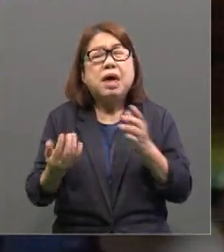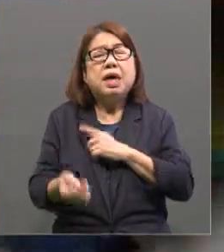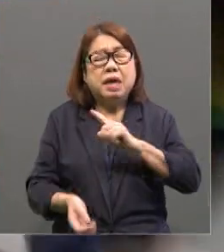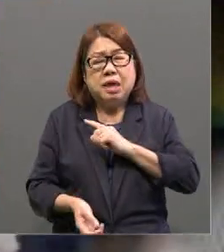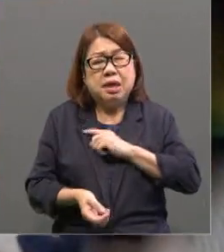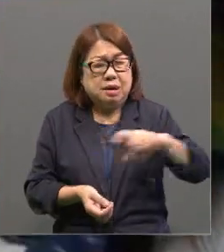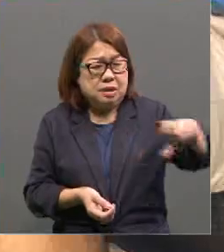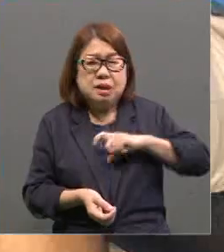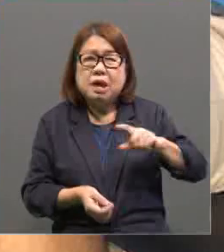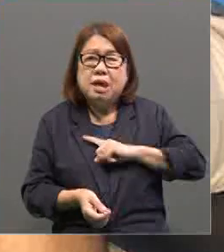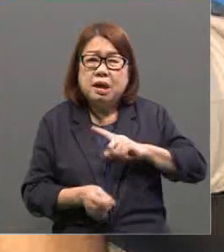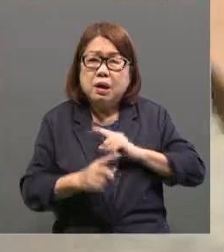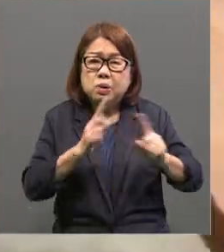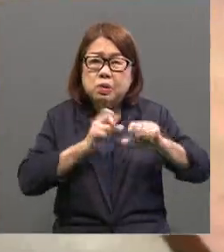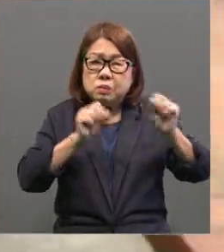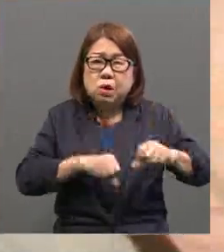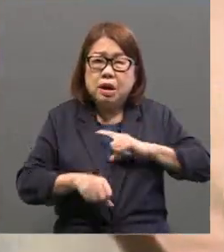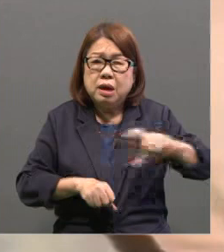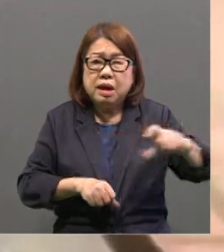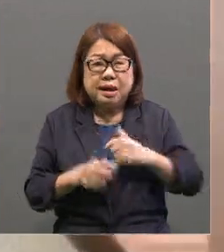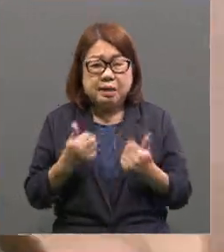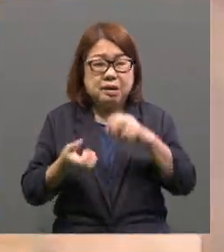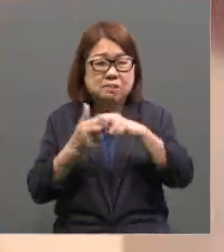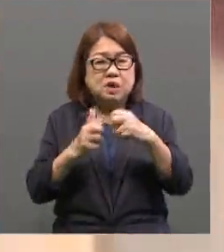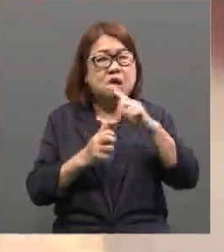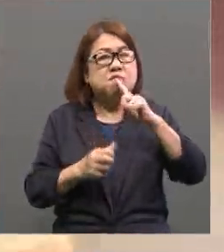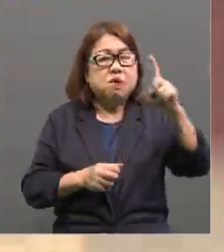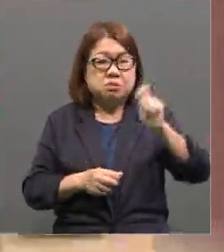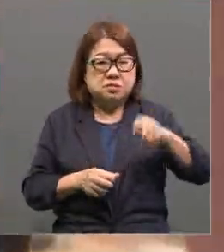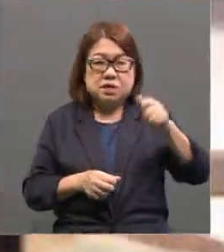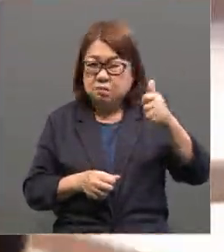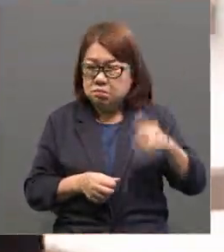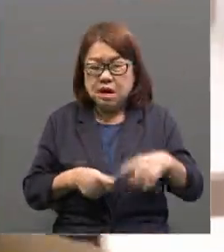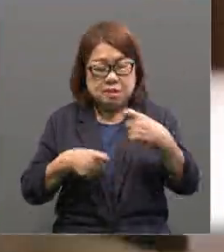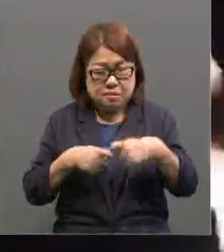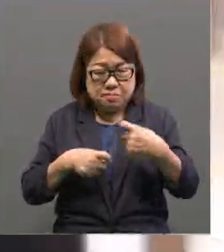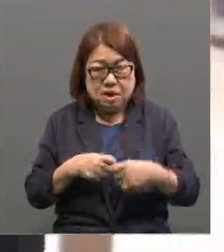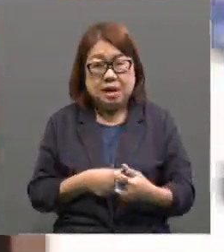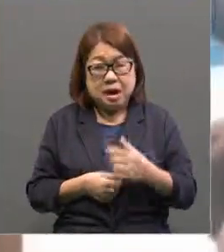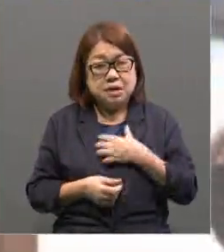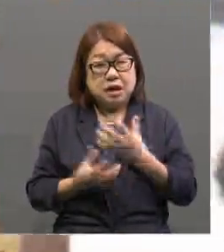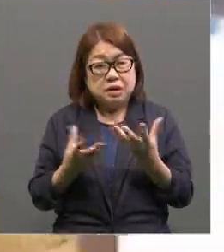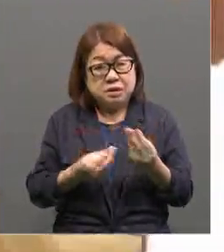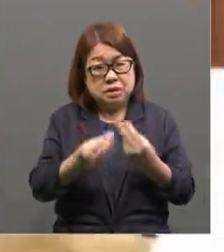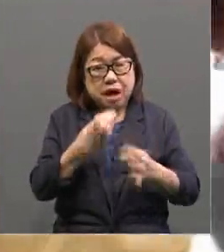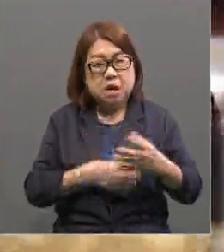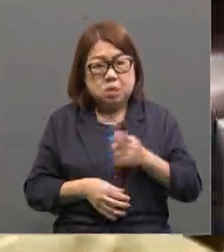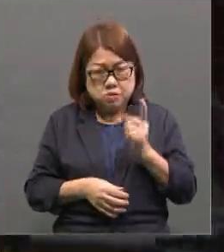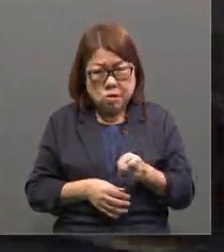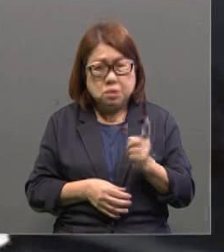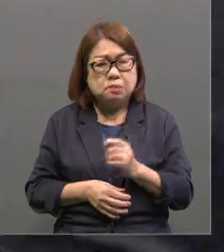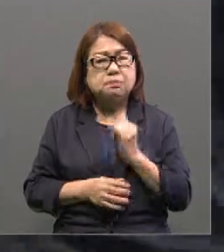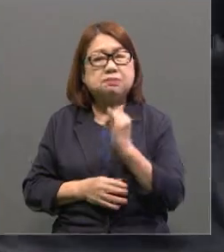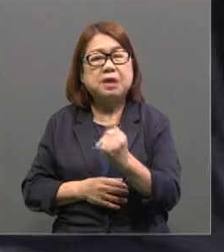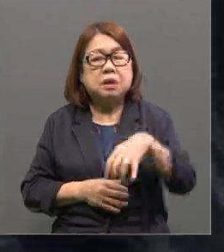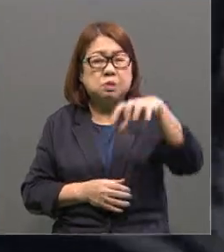ต่อหน้าเจ้าหน้าที่ของสำนักที่ดินเนี่ยมันจะฟ้องร้องอะไรอย่างนี้มันก็จะยากแล้วนะครับเพราะฉะนั้นเวลาซื้อขายเนี่ยอย่าลืมไปตกลงจด